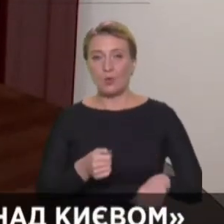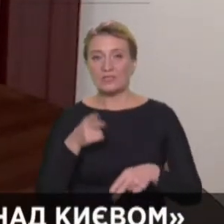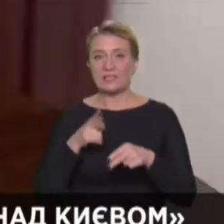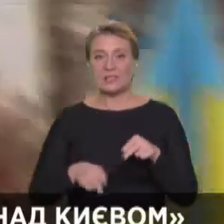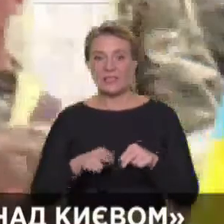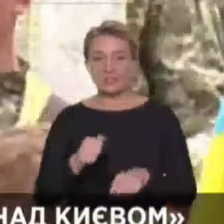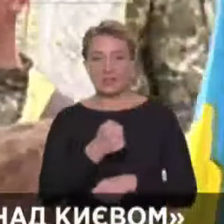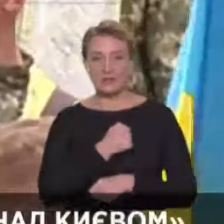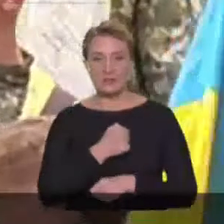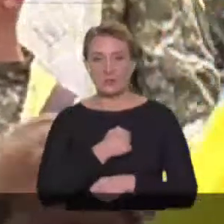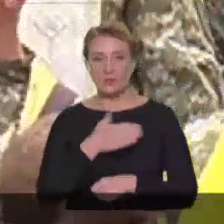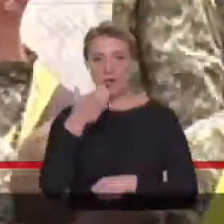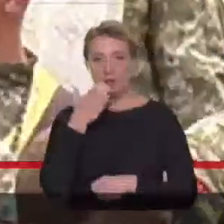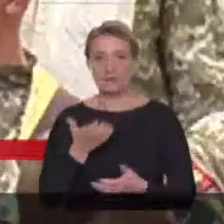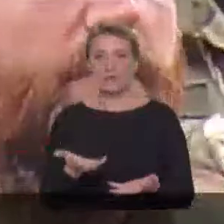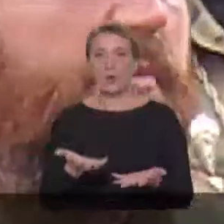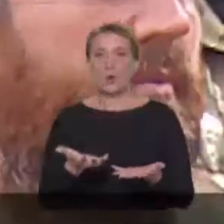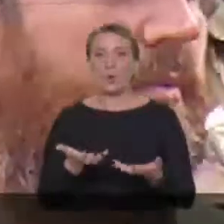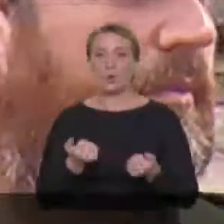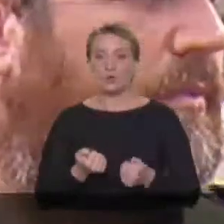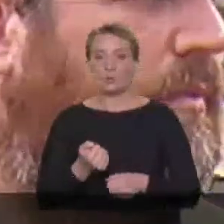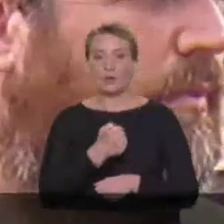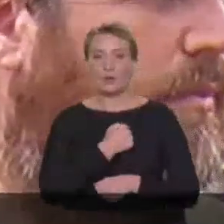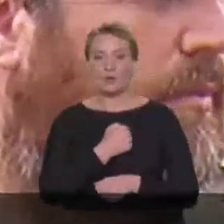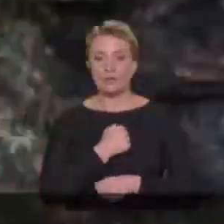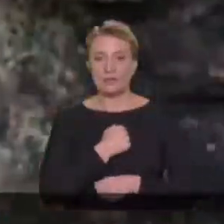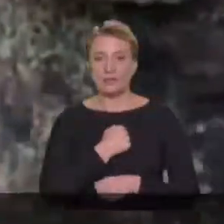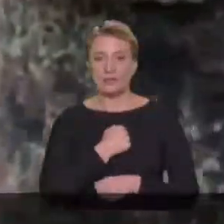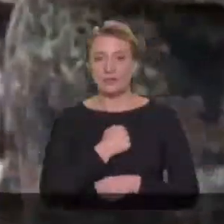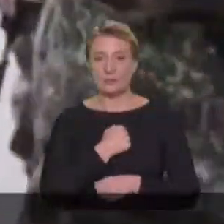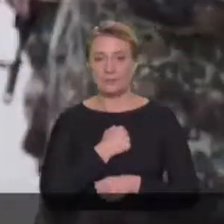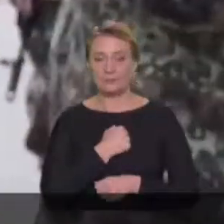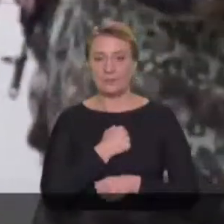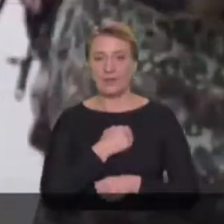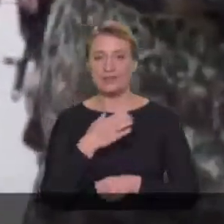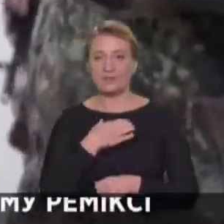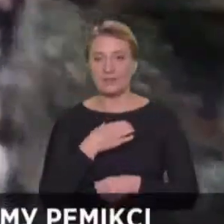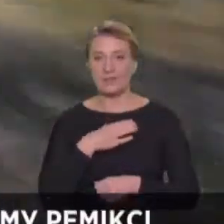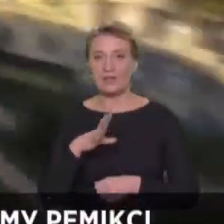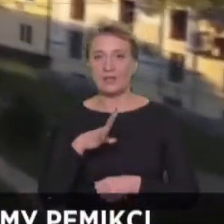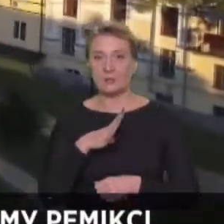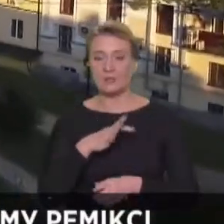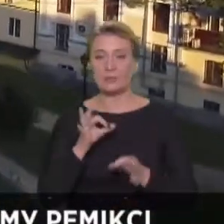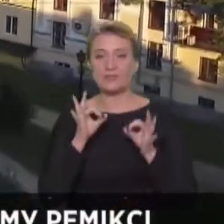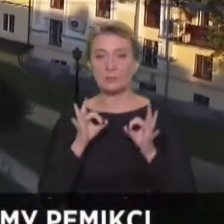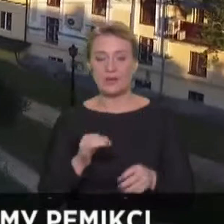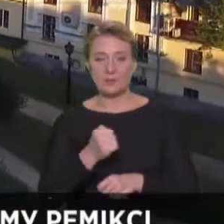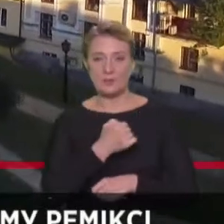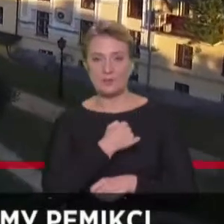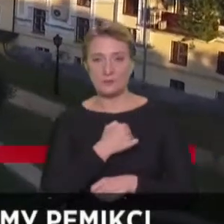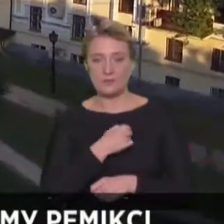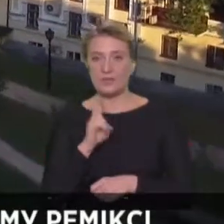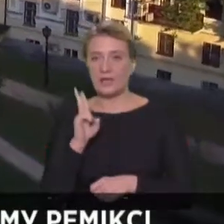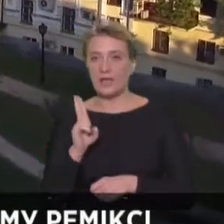кафедри, отримати військове звання і таким чином бути справжніми військовими капеланами. Так сталося, що